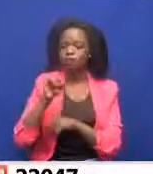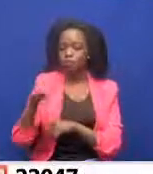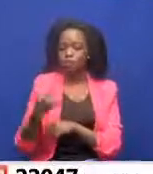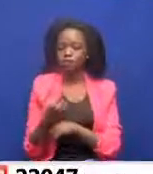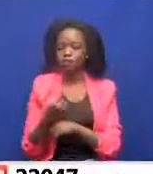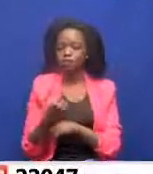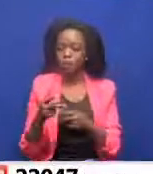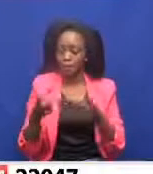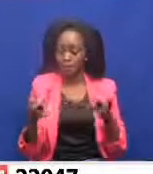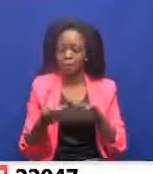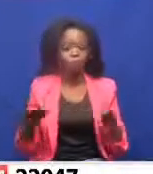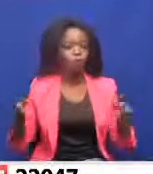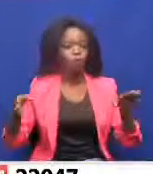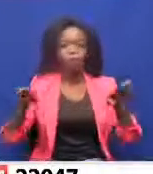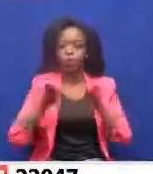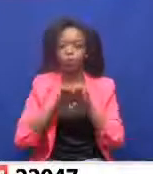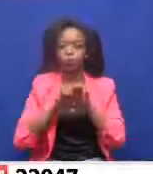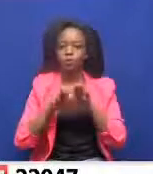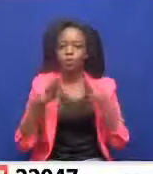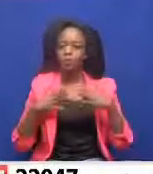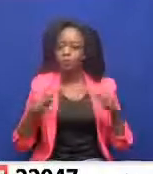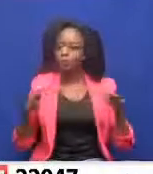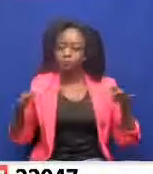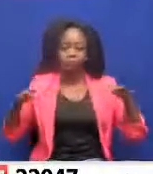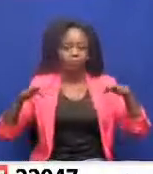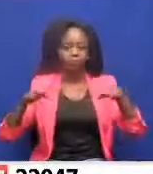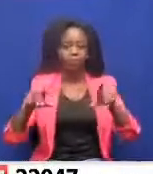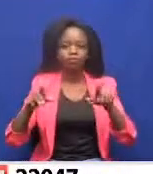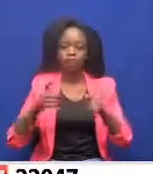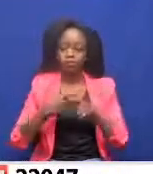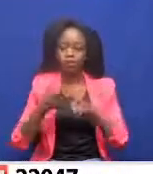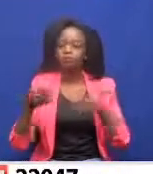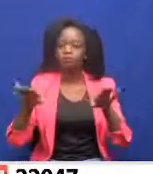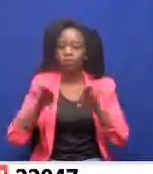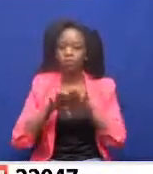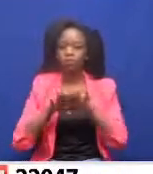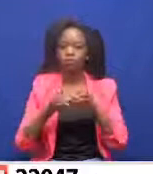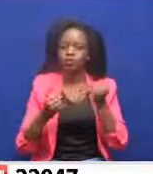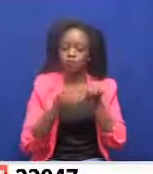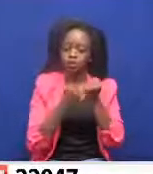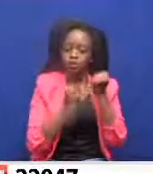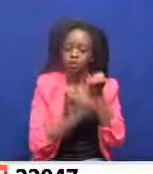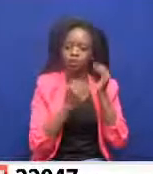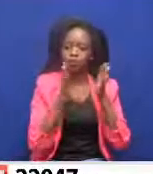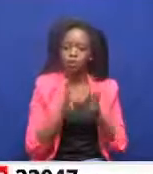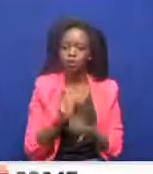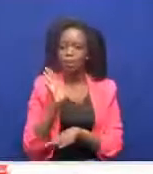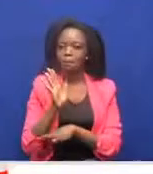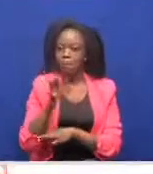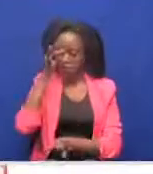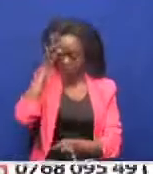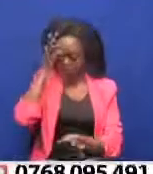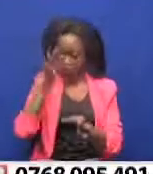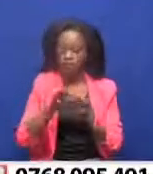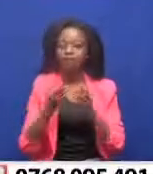kufungwa. Waniambia uwanja umejaa bako kufungwa. Hapa mashabiki wa Yanga walikuwa na imani